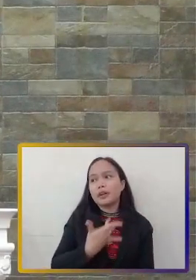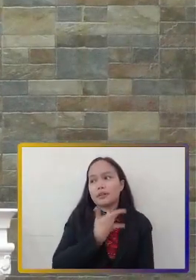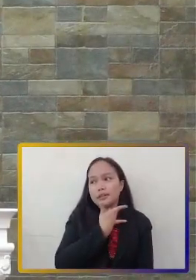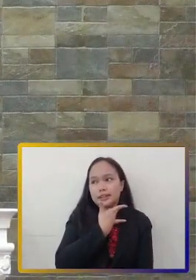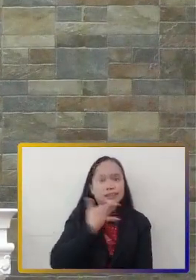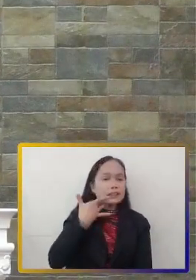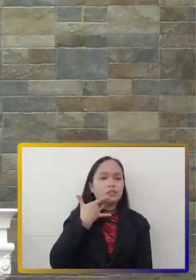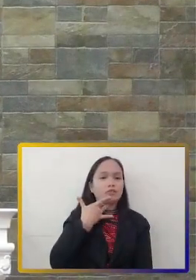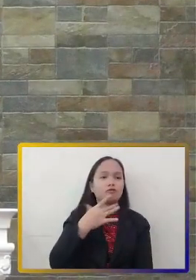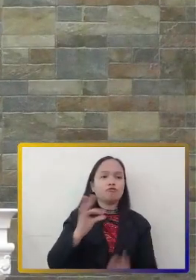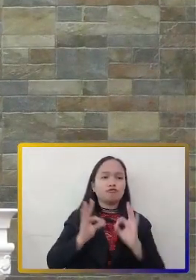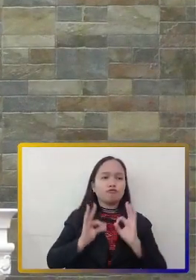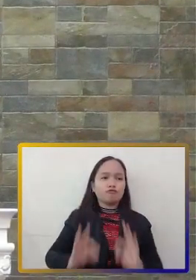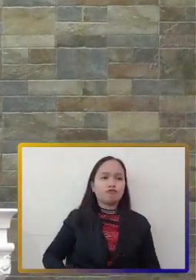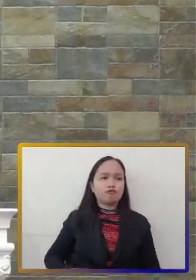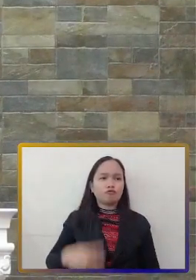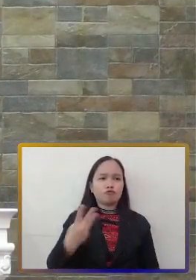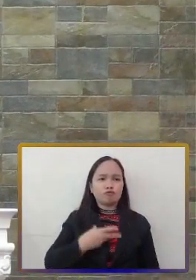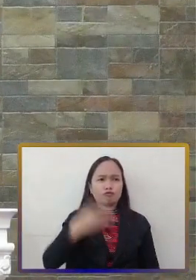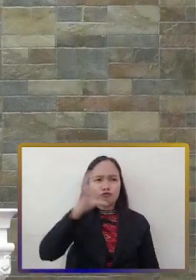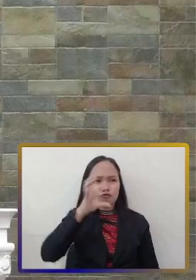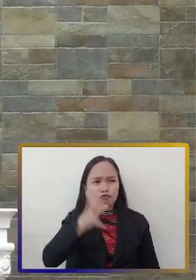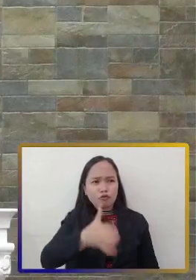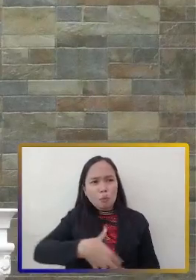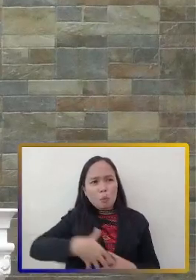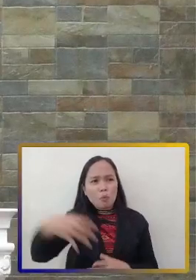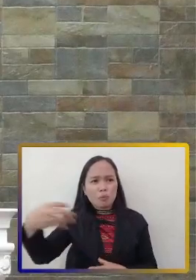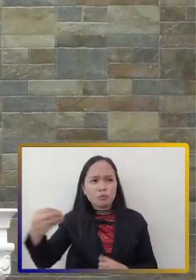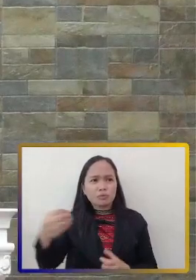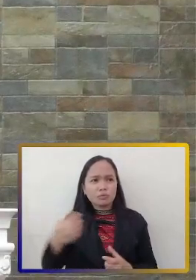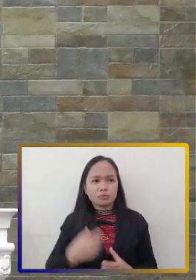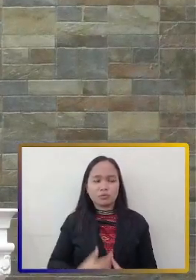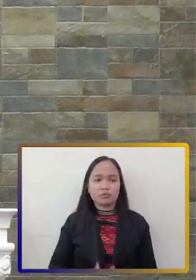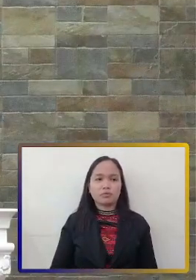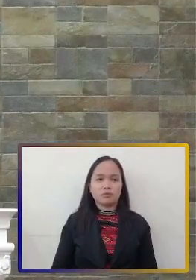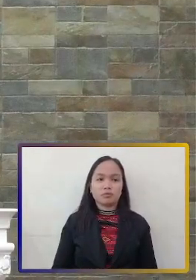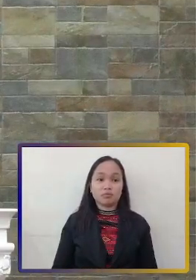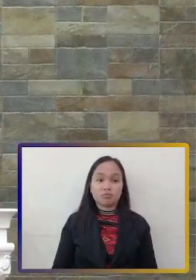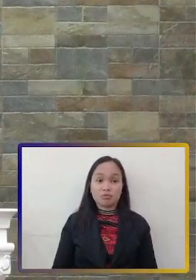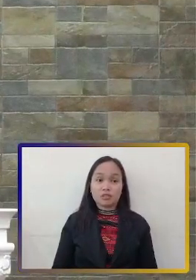flesh. Hahanapin mo na sa labas, samantalang nandyan lang sa loob ng tahanan mo.